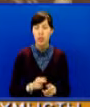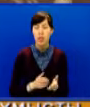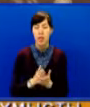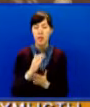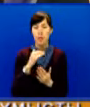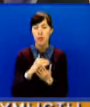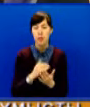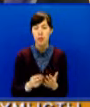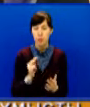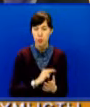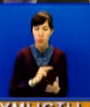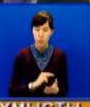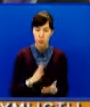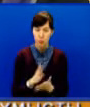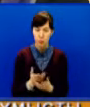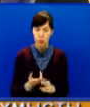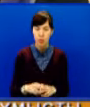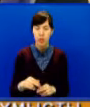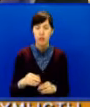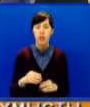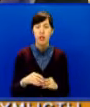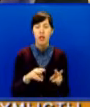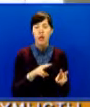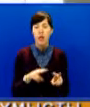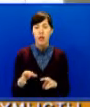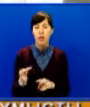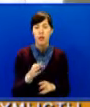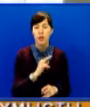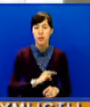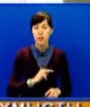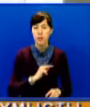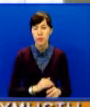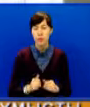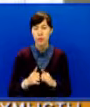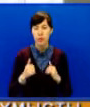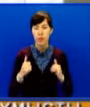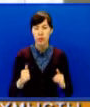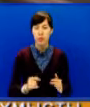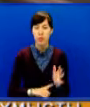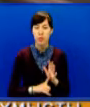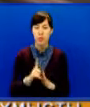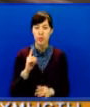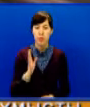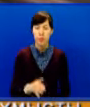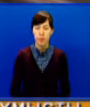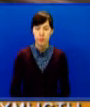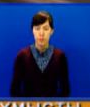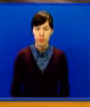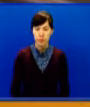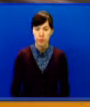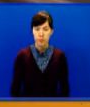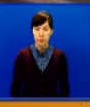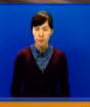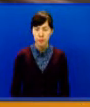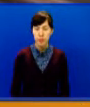бағдарламаға сай жұмыс істейтін болады. Бұл өз кезегінде қадағалаушы орган жұмысын жандандыруға негіз болмақ. Бұл мына қазір оң